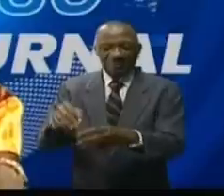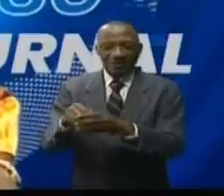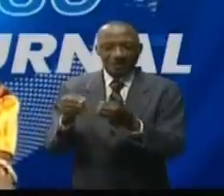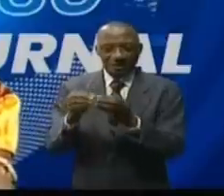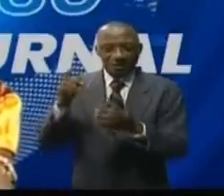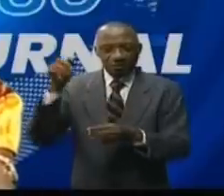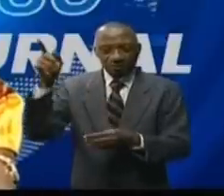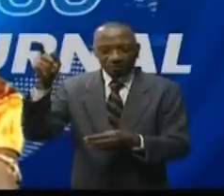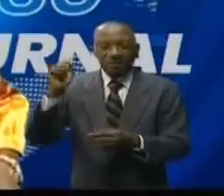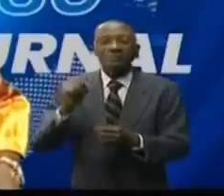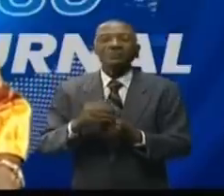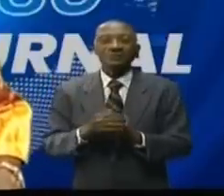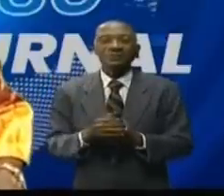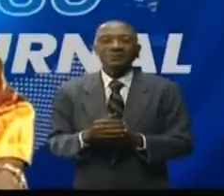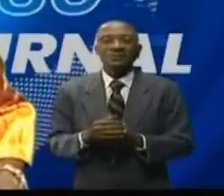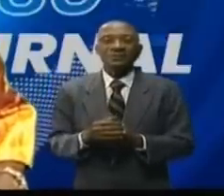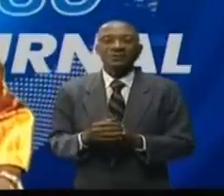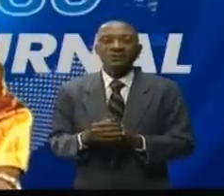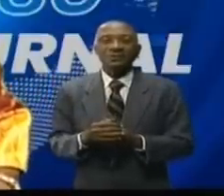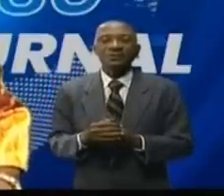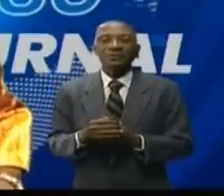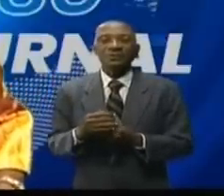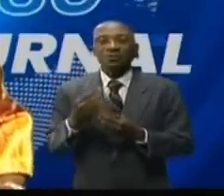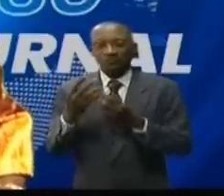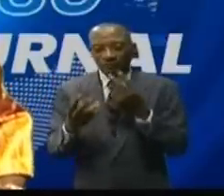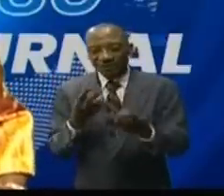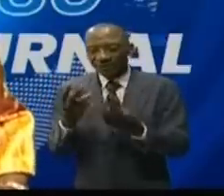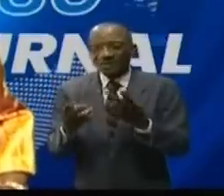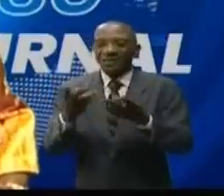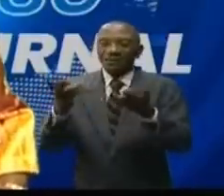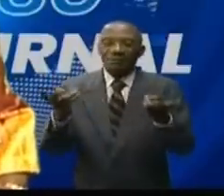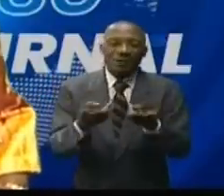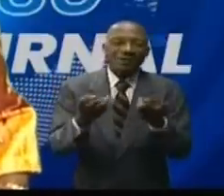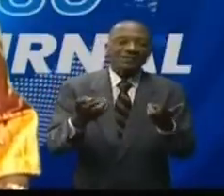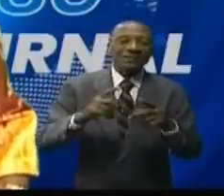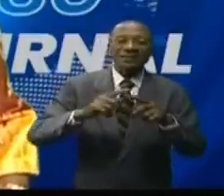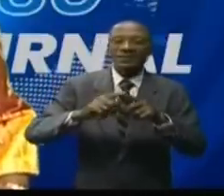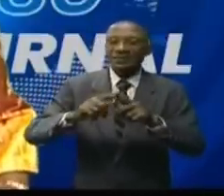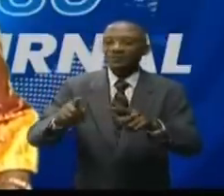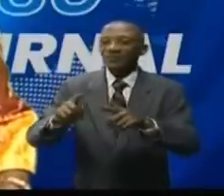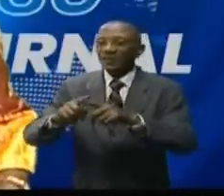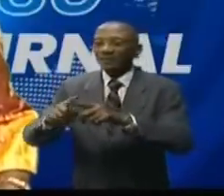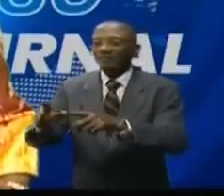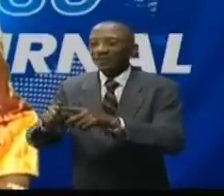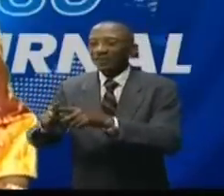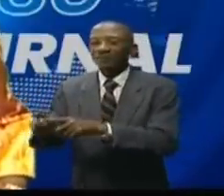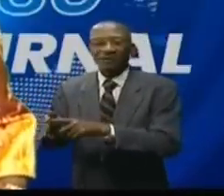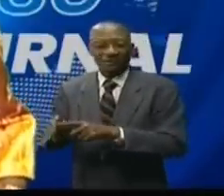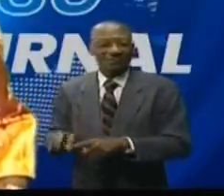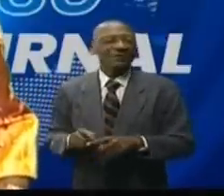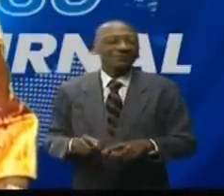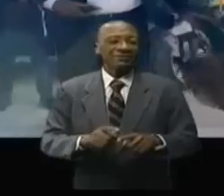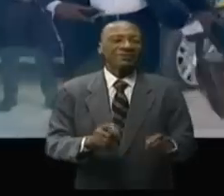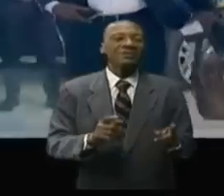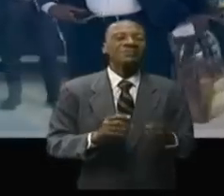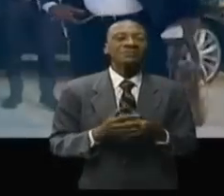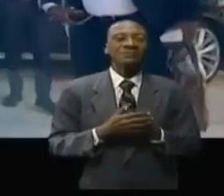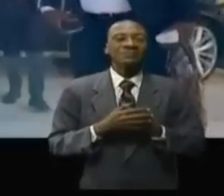les participants au 9e jeu de la francophonie qui se tiendra à Kinshasa en août prochain. Les explications de Patty Tondouan.